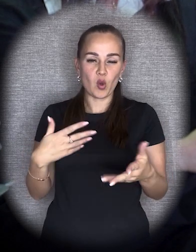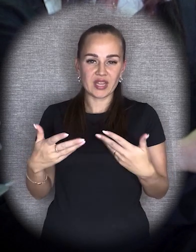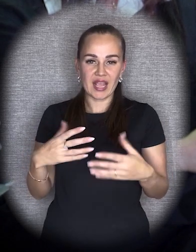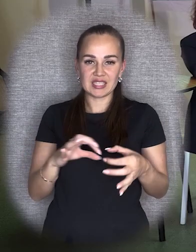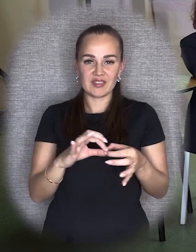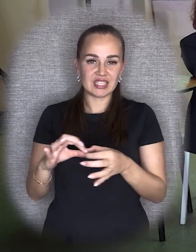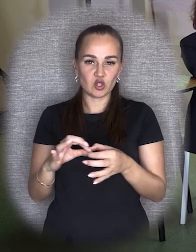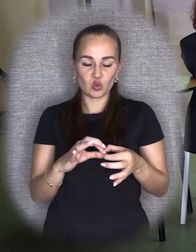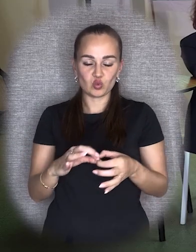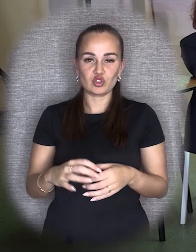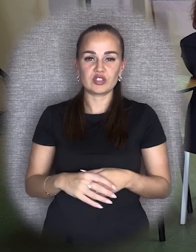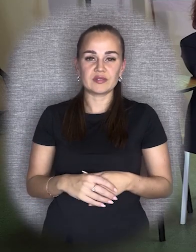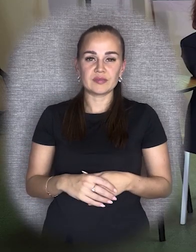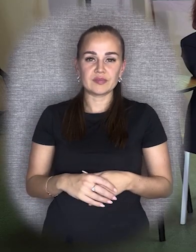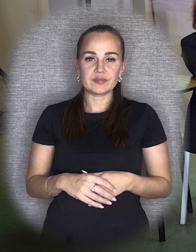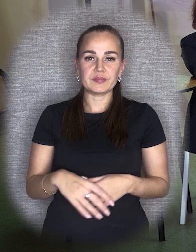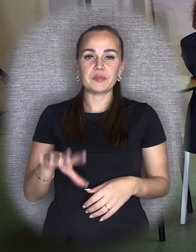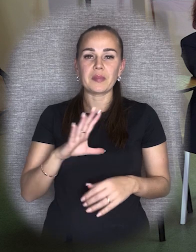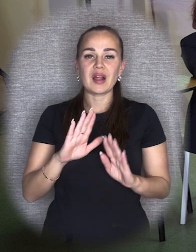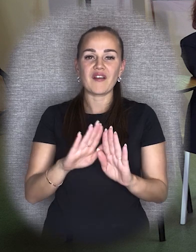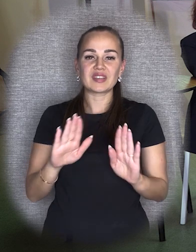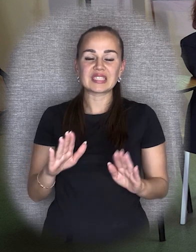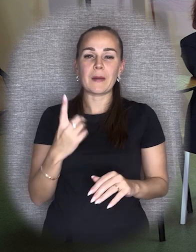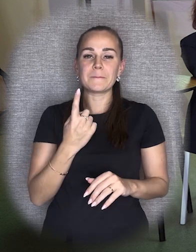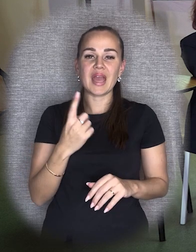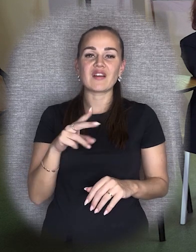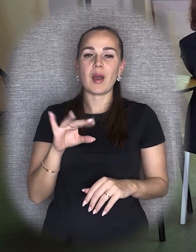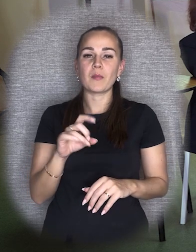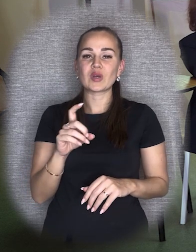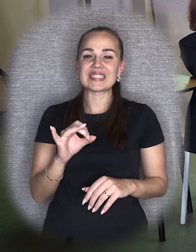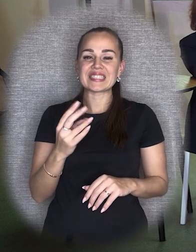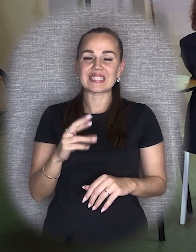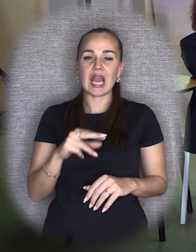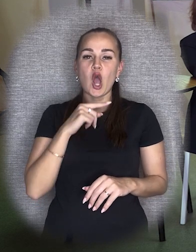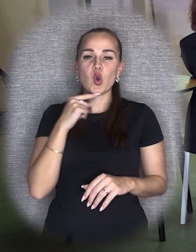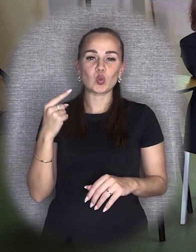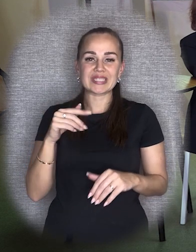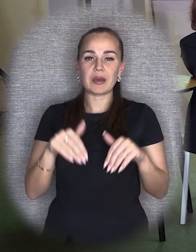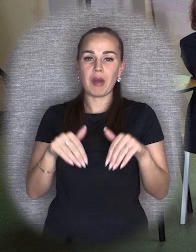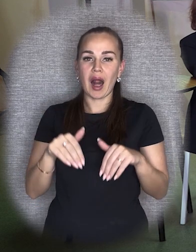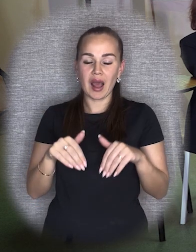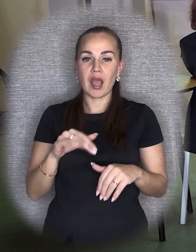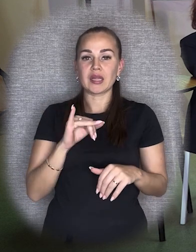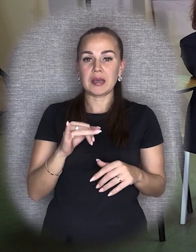с Иннокентием Ивановым на выставке «Первая позиция. Русский балет» и плавно перетекли в